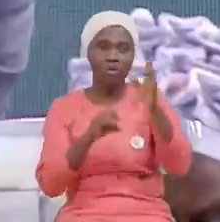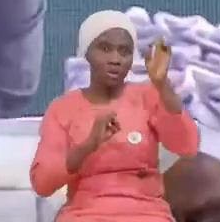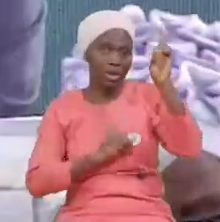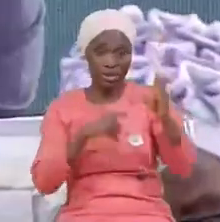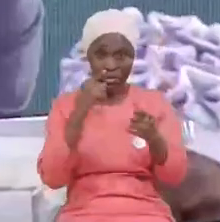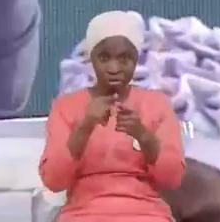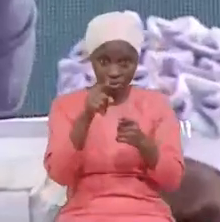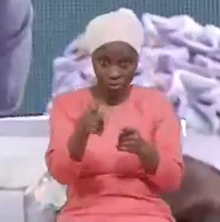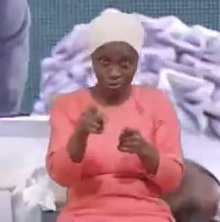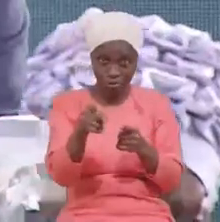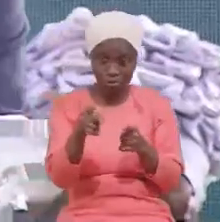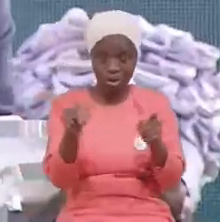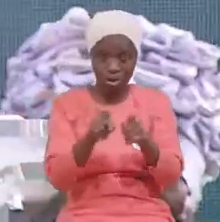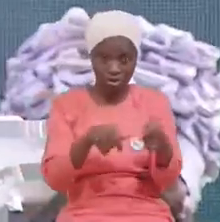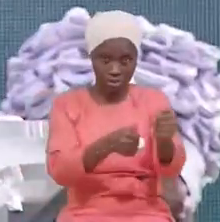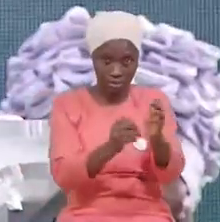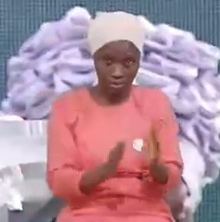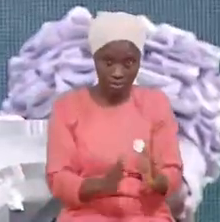Ce que je vous dis, apôtres,